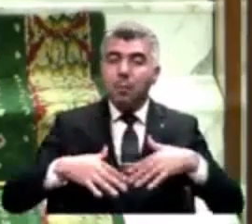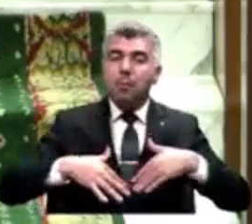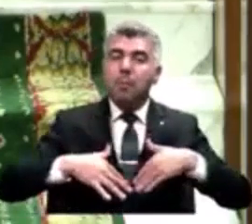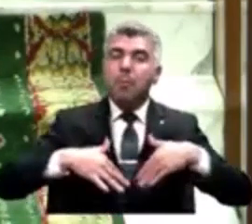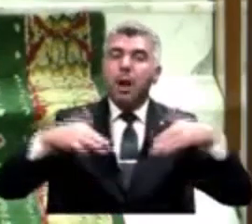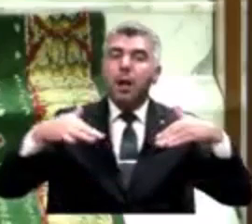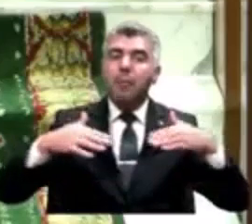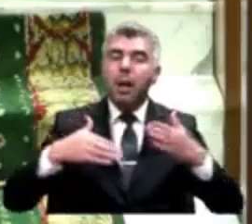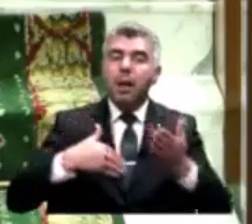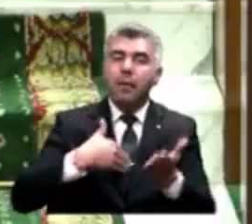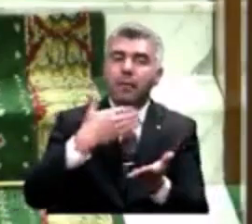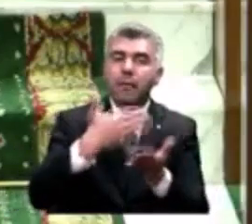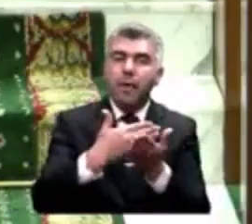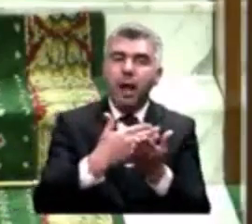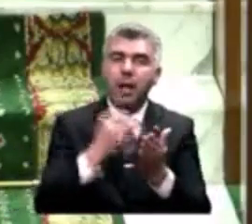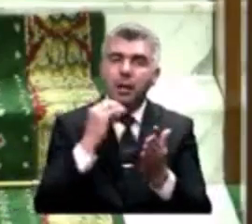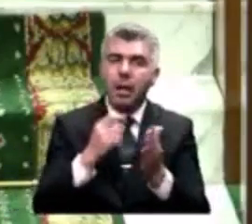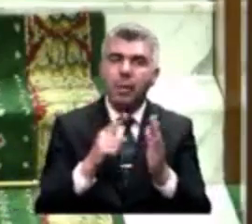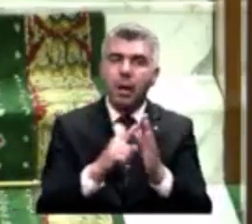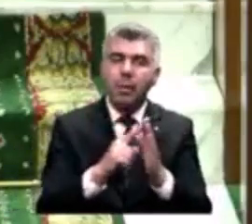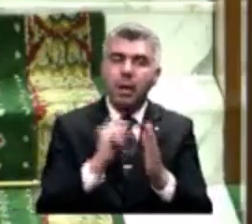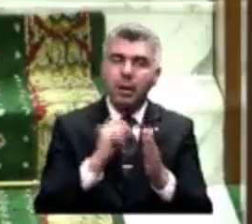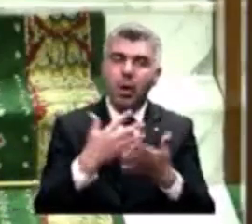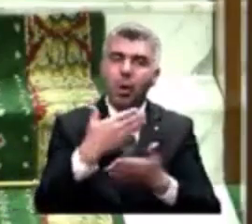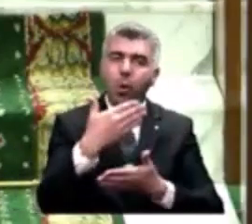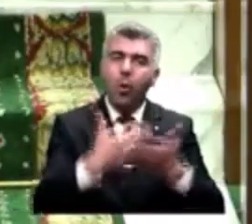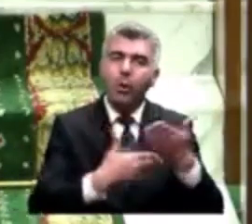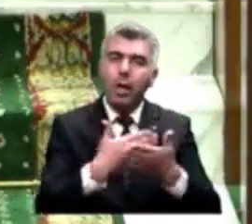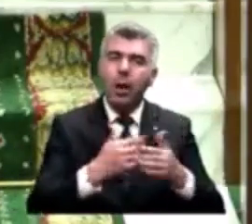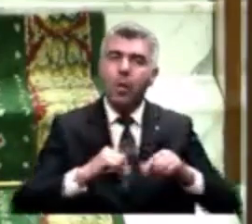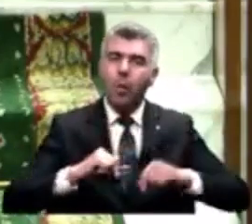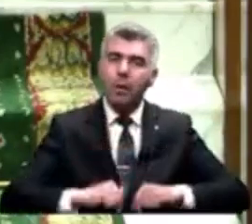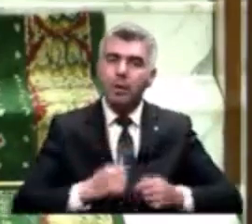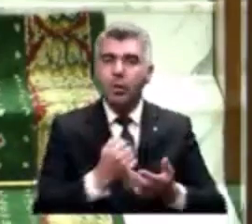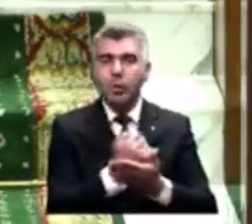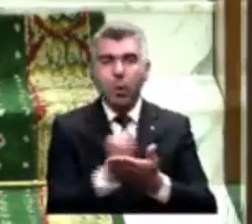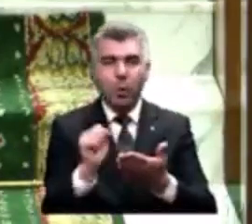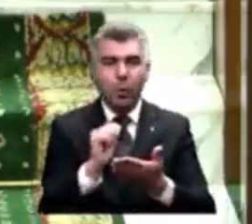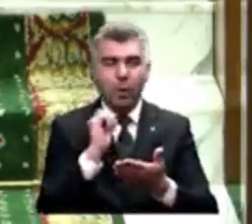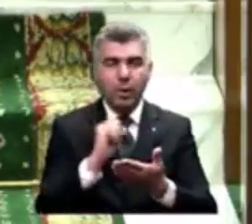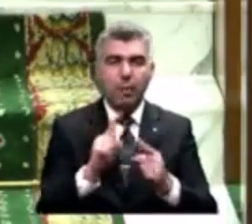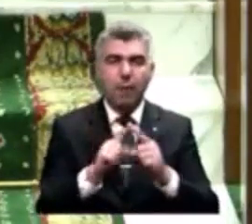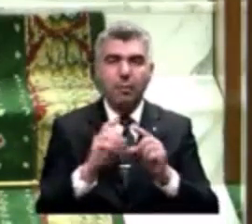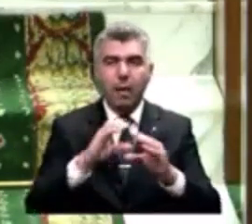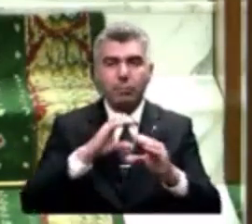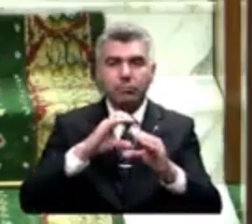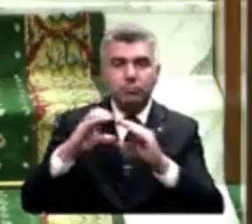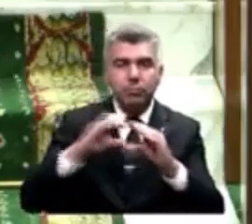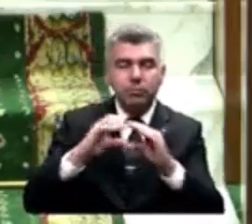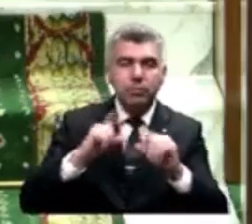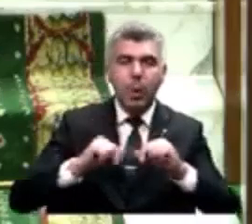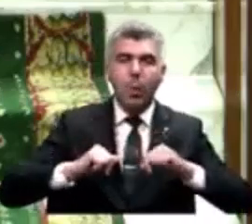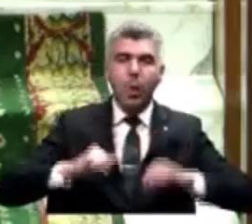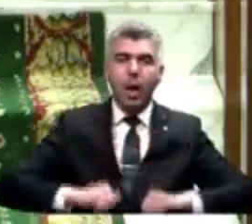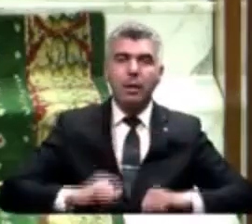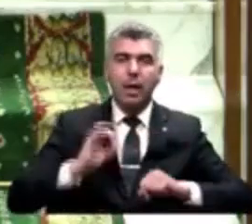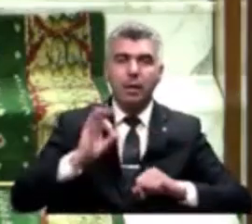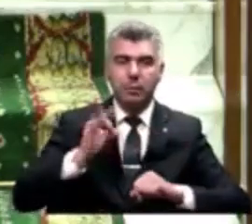كان آخرها حل مشكل المتعاقدين. وعليه السيد الوزير نؤكد على المسار التشاوري الذي تسلكه الوزارة